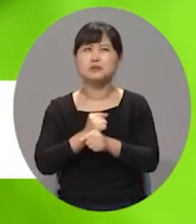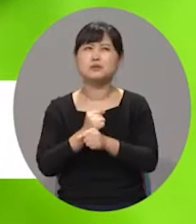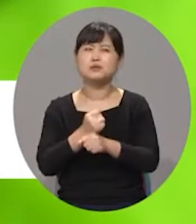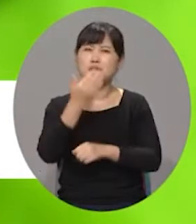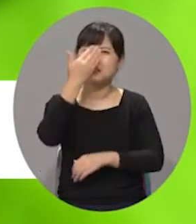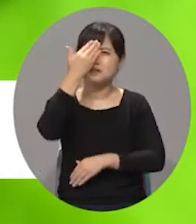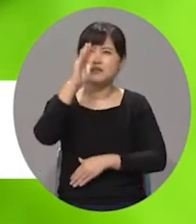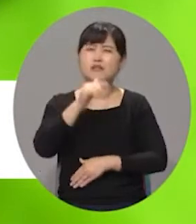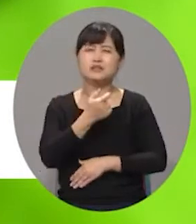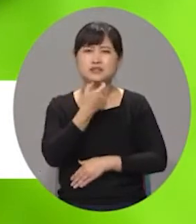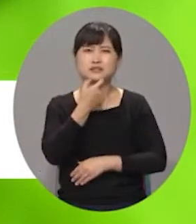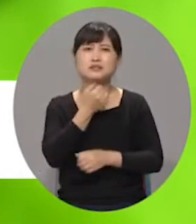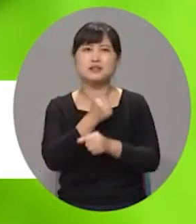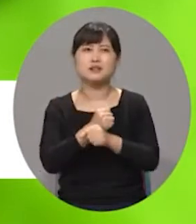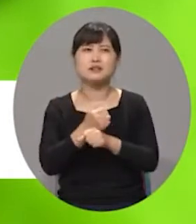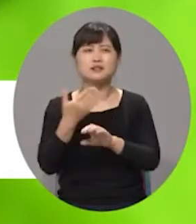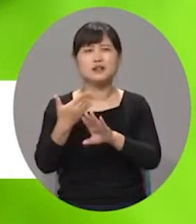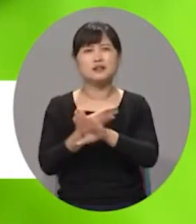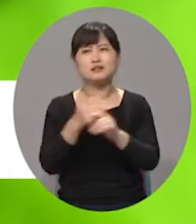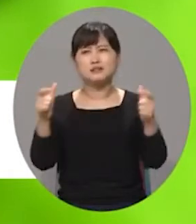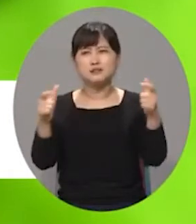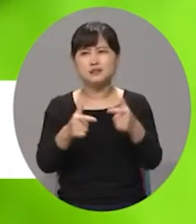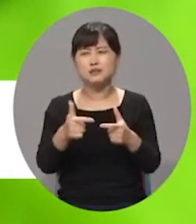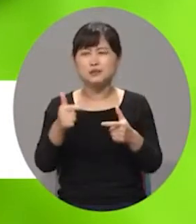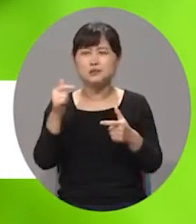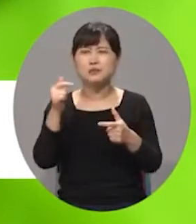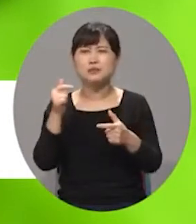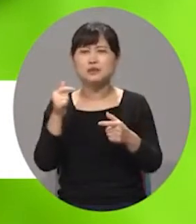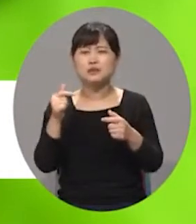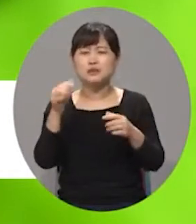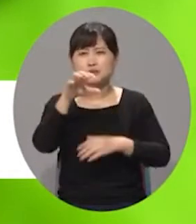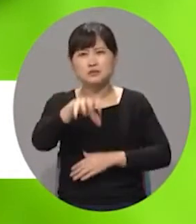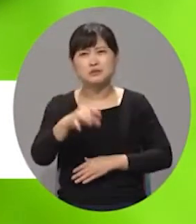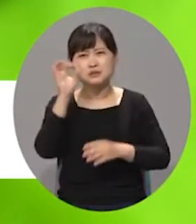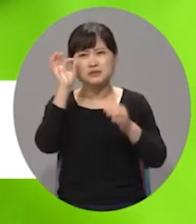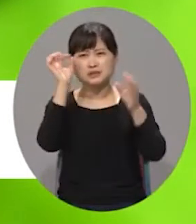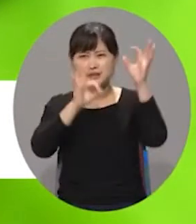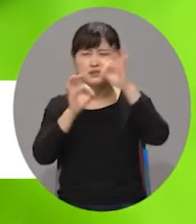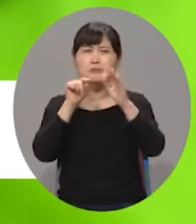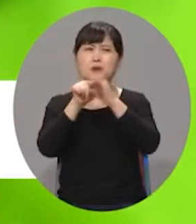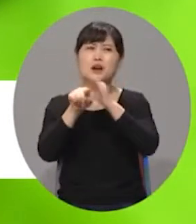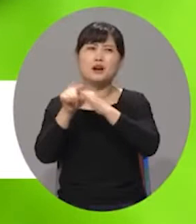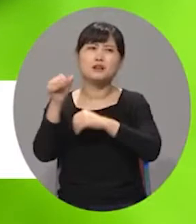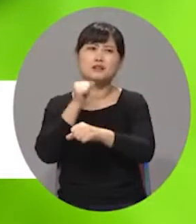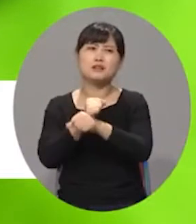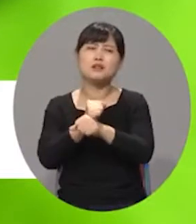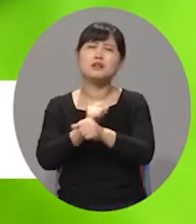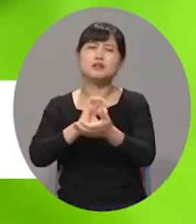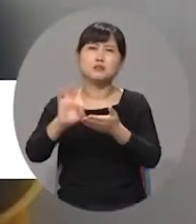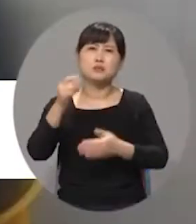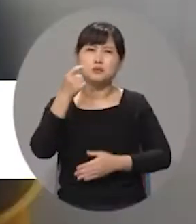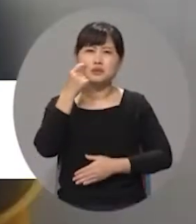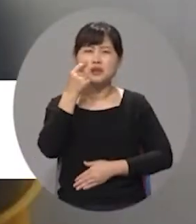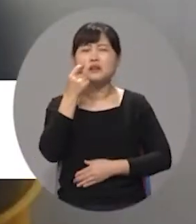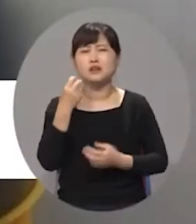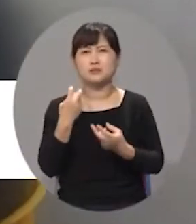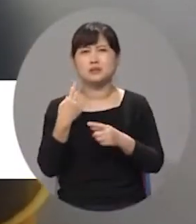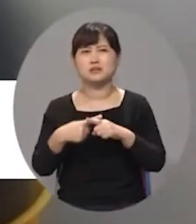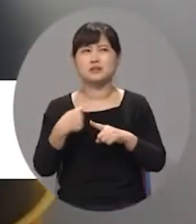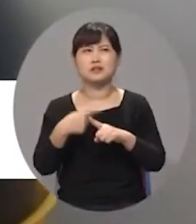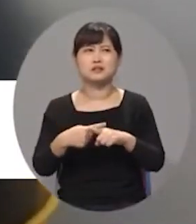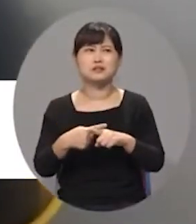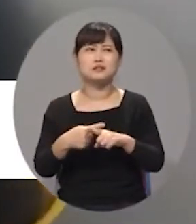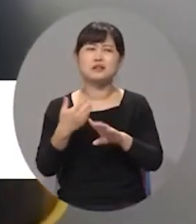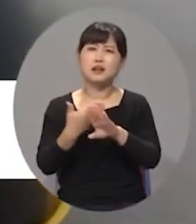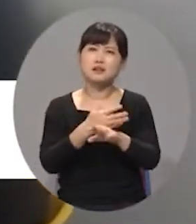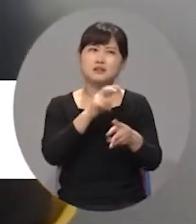굉장히 싫어하거든요. 다른 치료실로 또 찾아간다는 자체가 치료 지원 이용을 못한다는 얘기거든요.